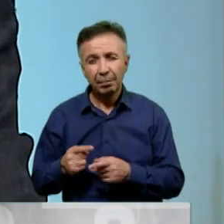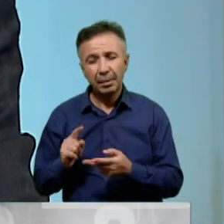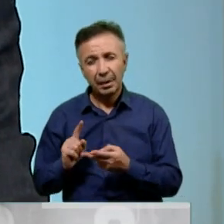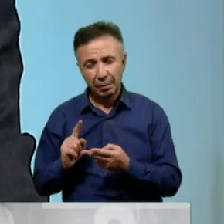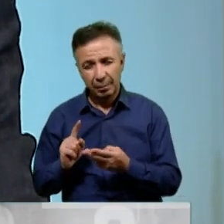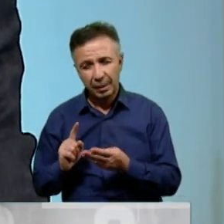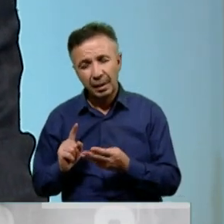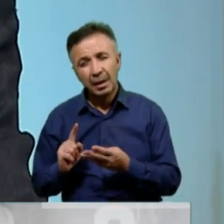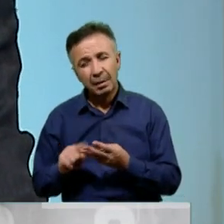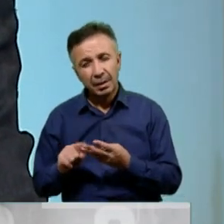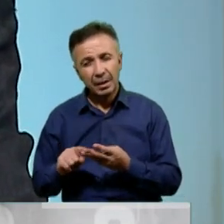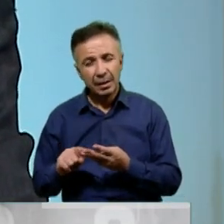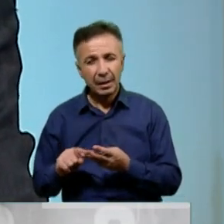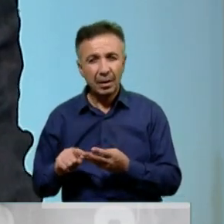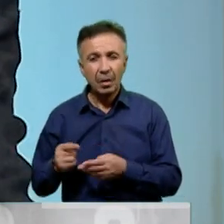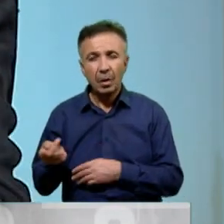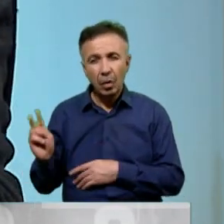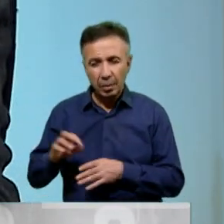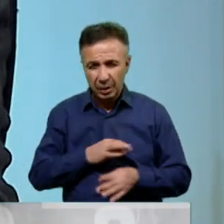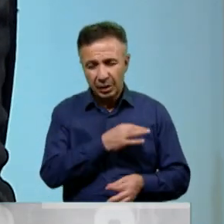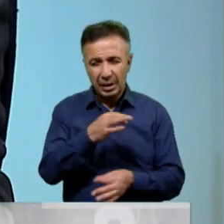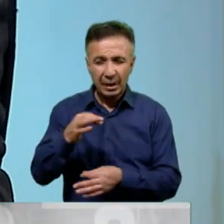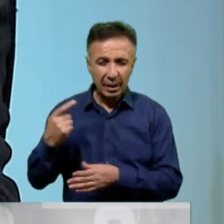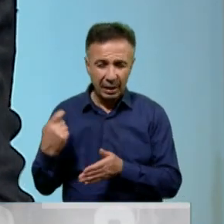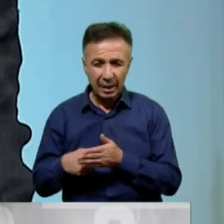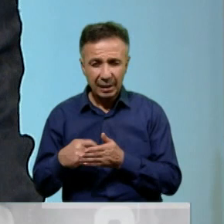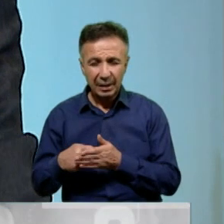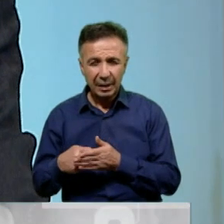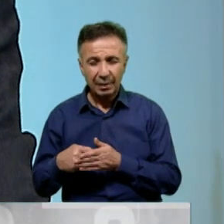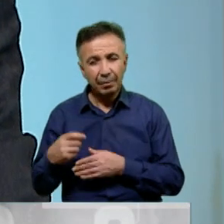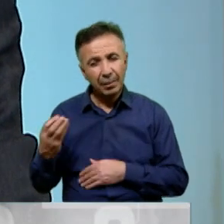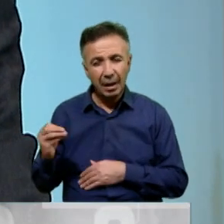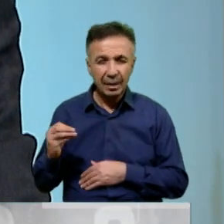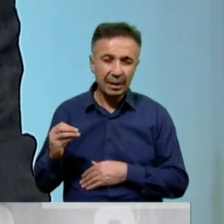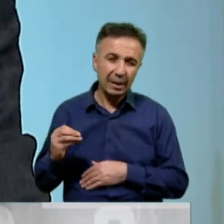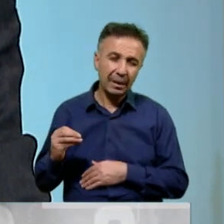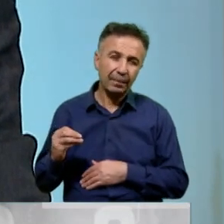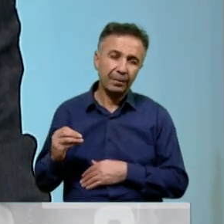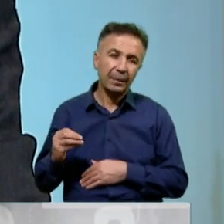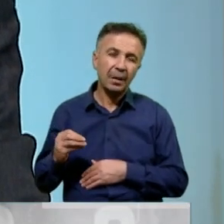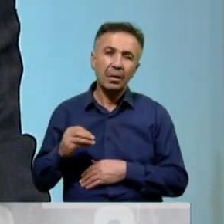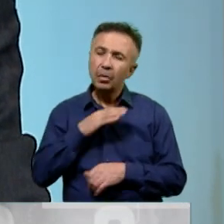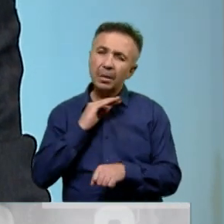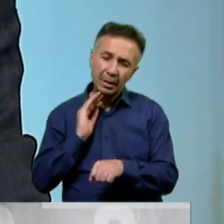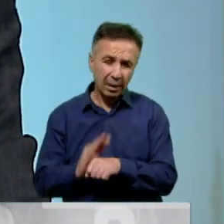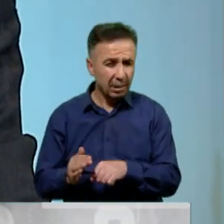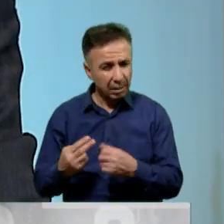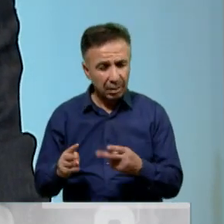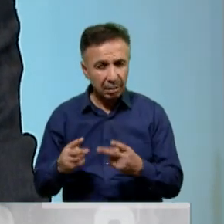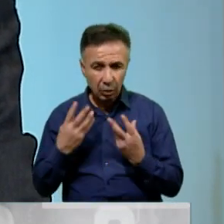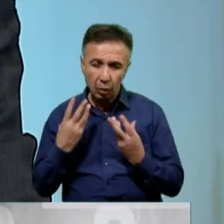adına diye biri akika, öbürü falanca kurban tarzında kurban